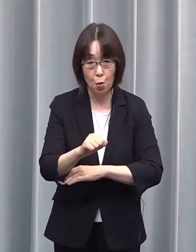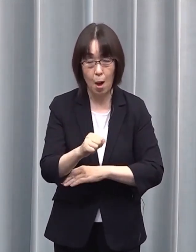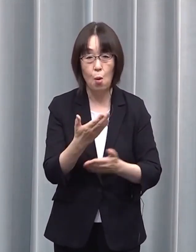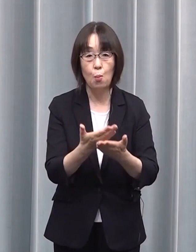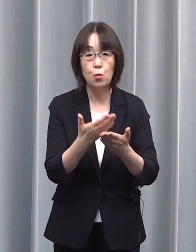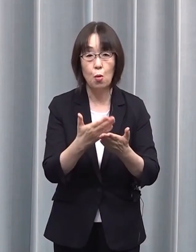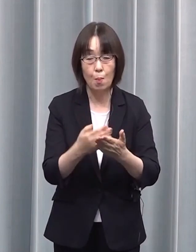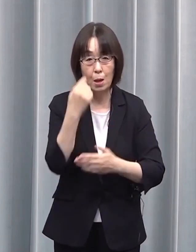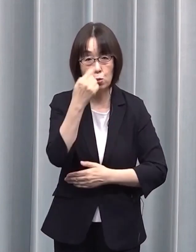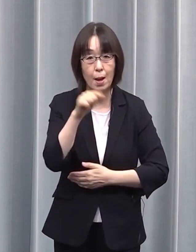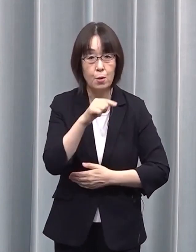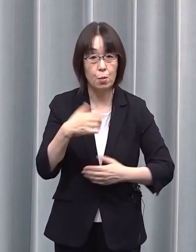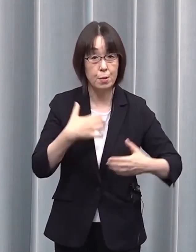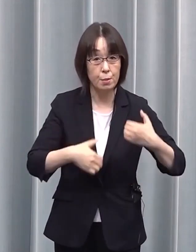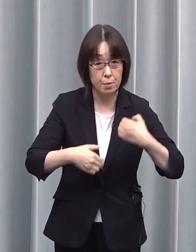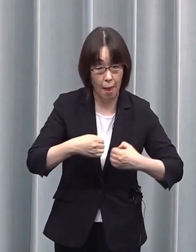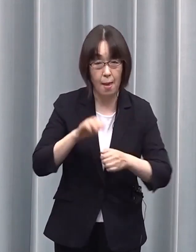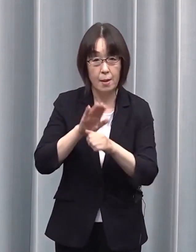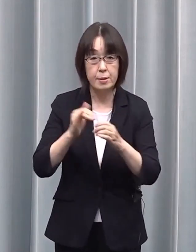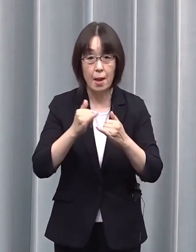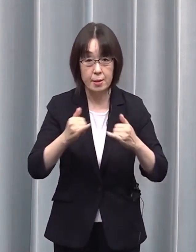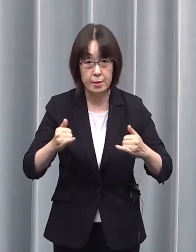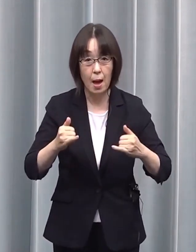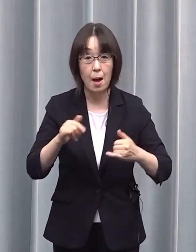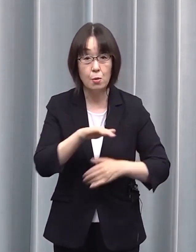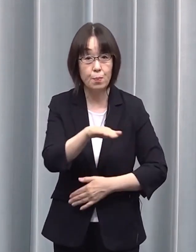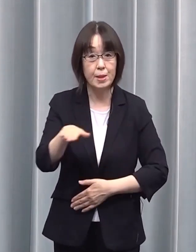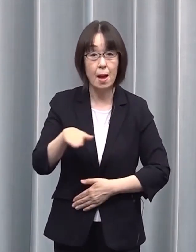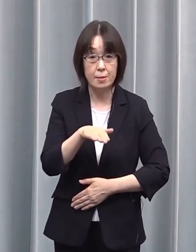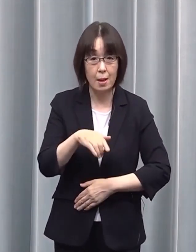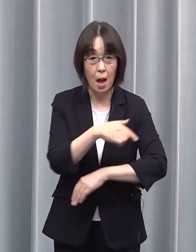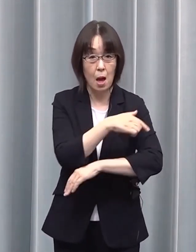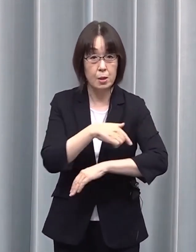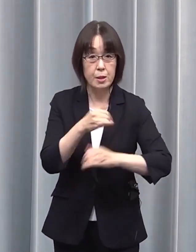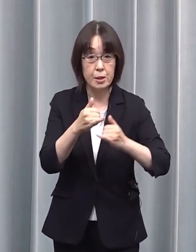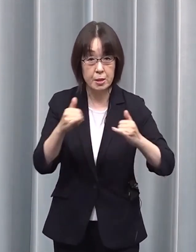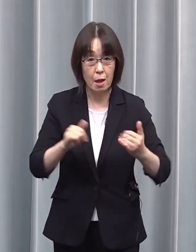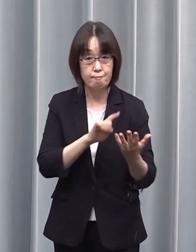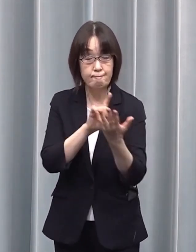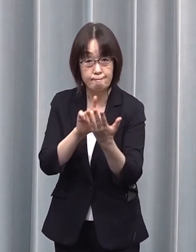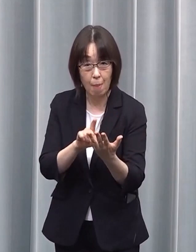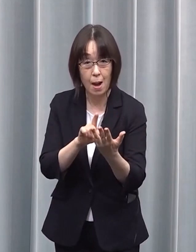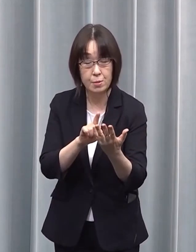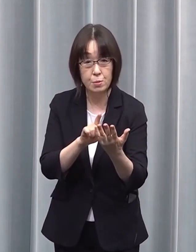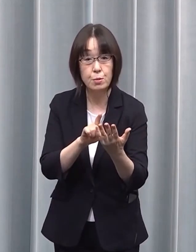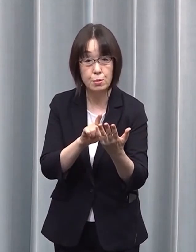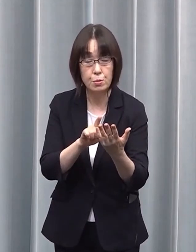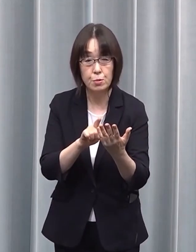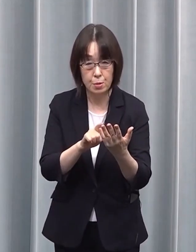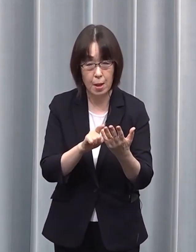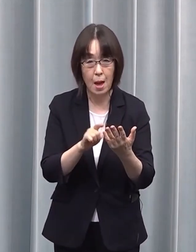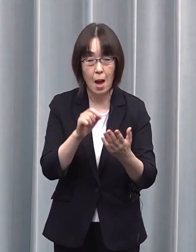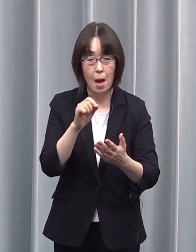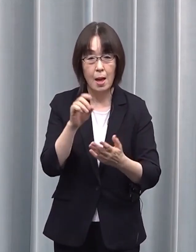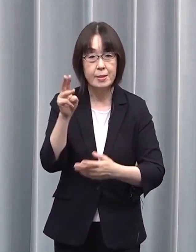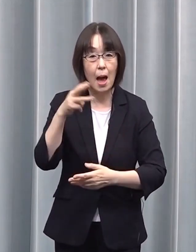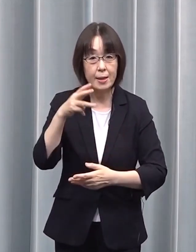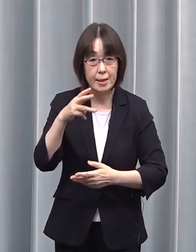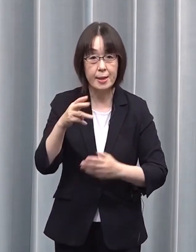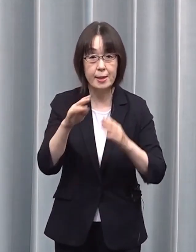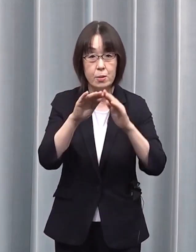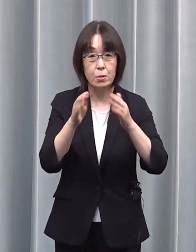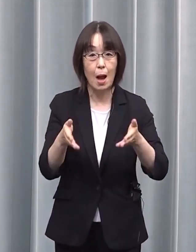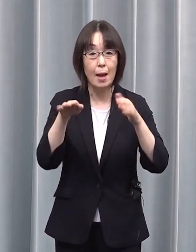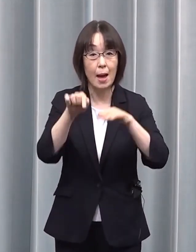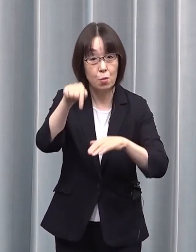さんや、まあ、それを支援している方たちの記者会見というのが参議院会館の中で開かれました。で、まあ、1人